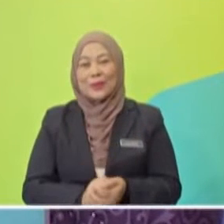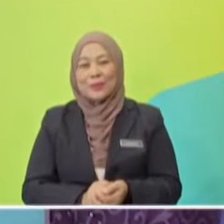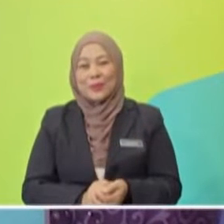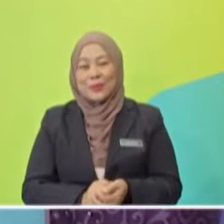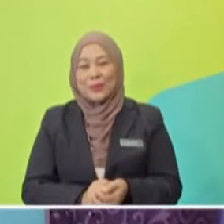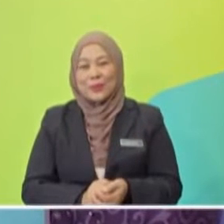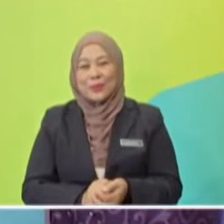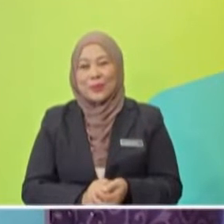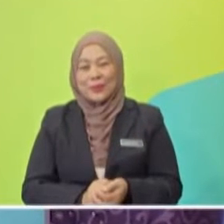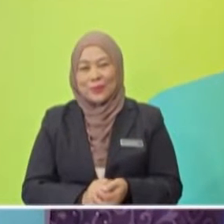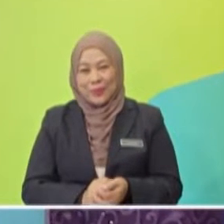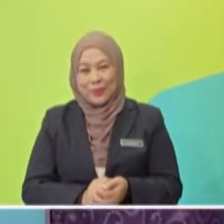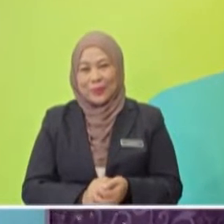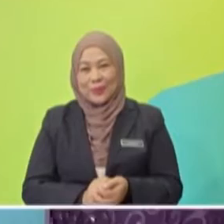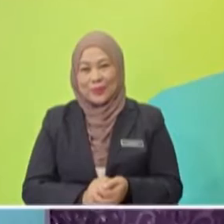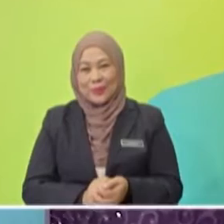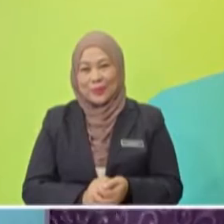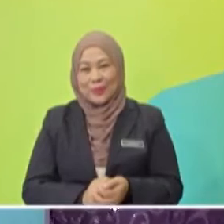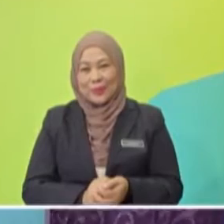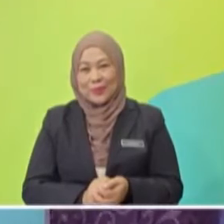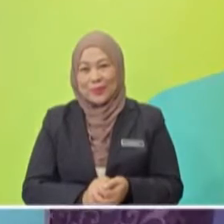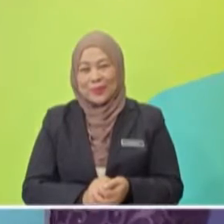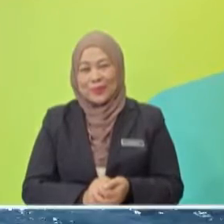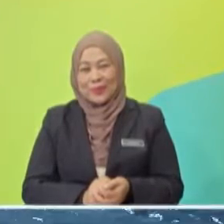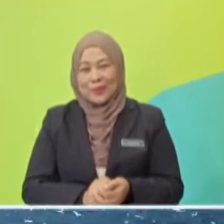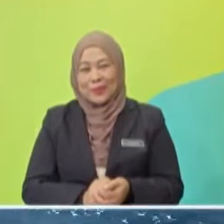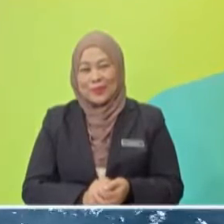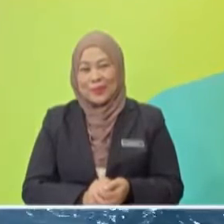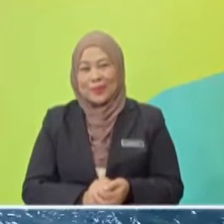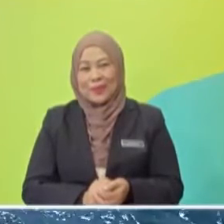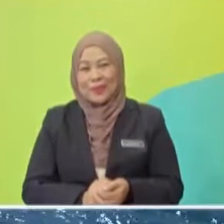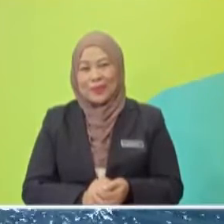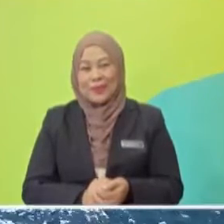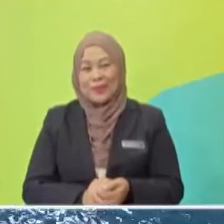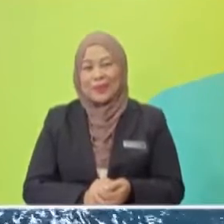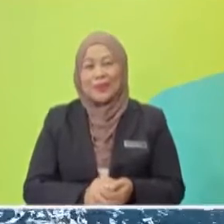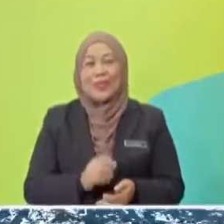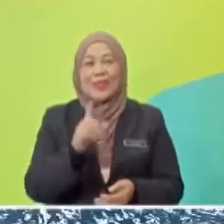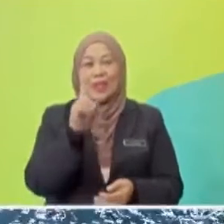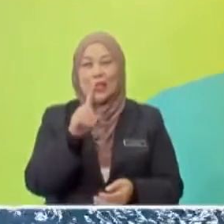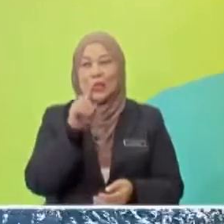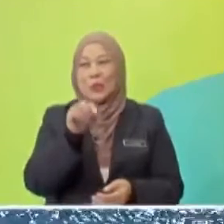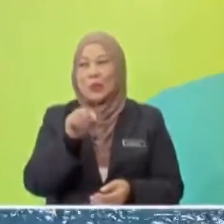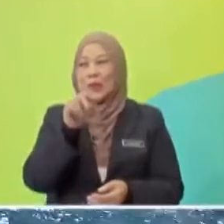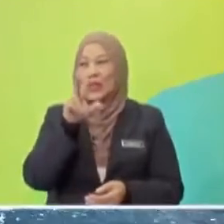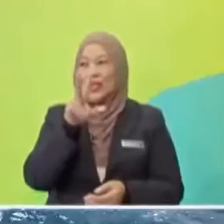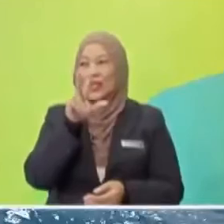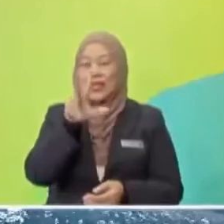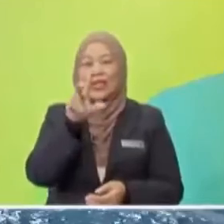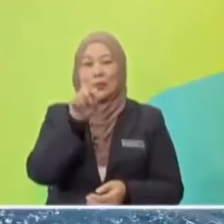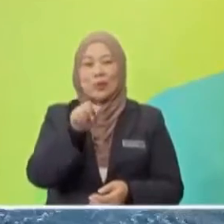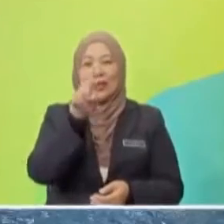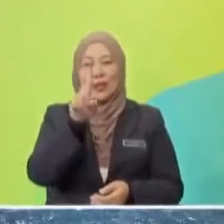Terangkan dulu kali ya apa sayang dia pembelajaran kita yaitu se3 poin satu poin dua mengenal pasti